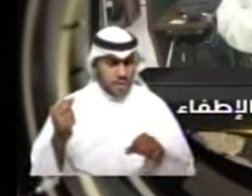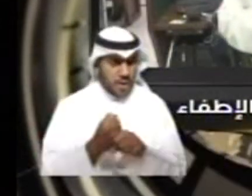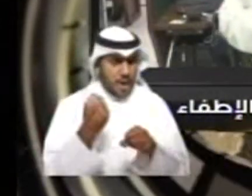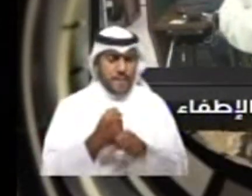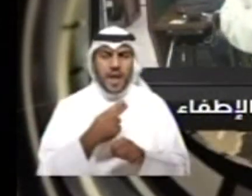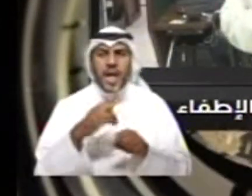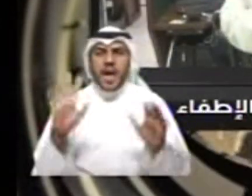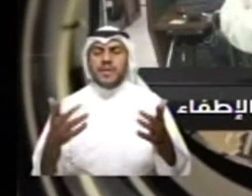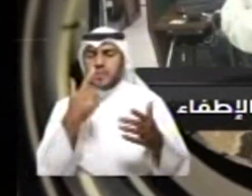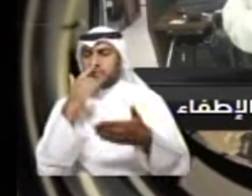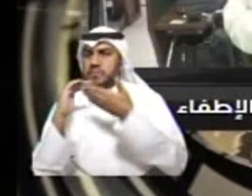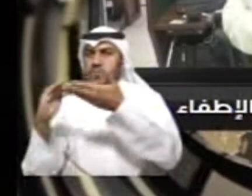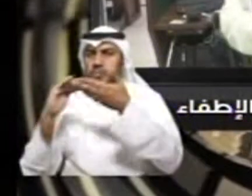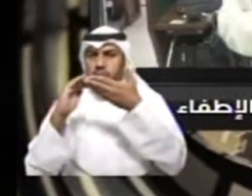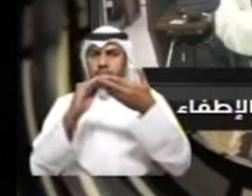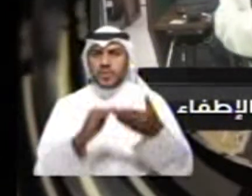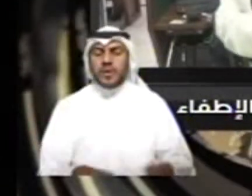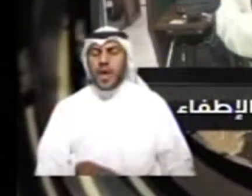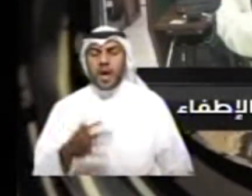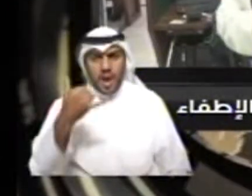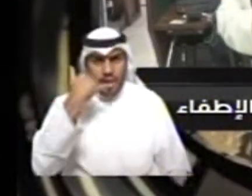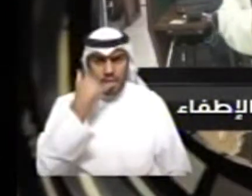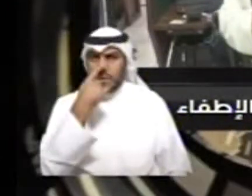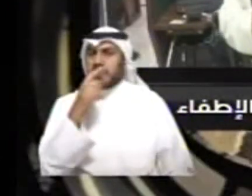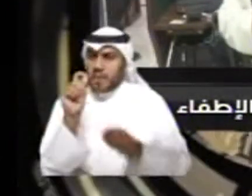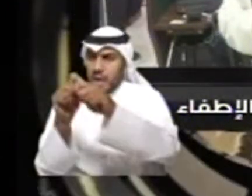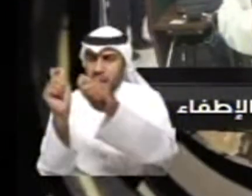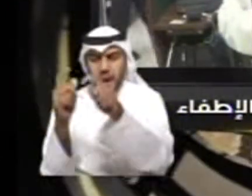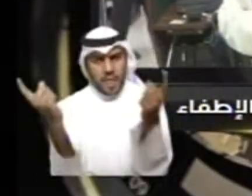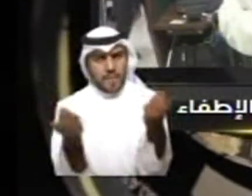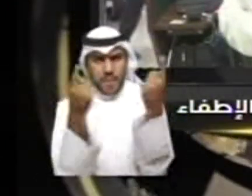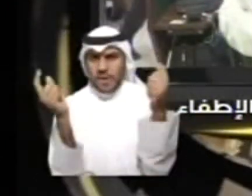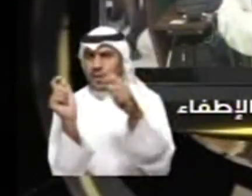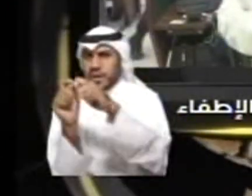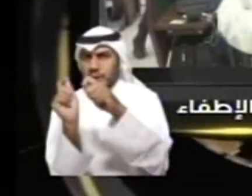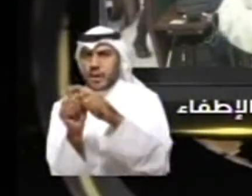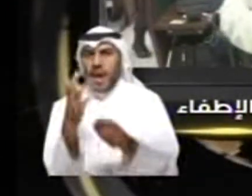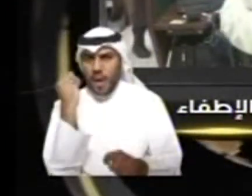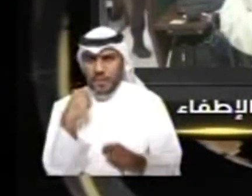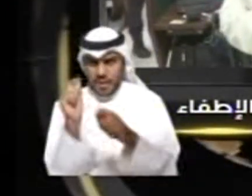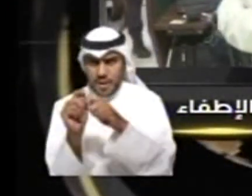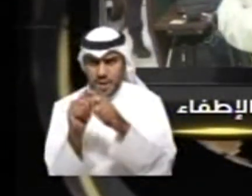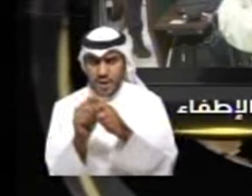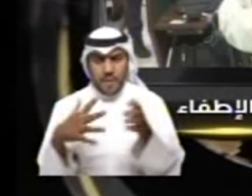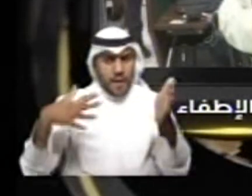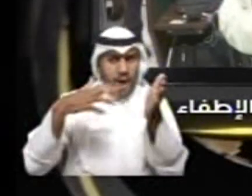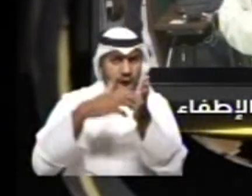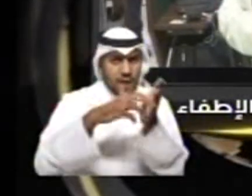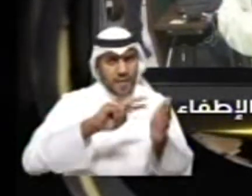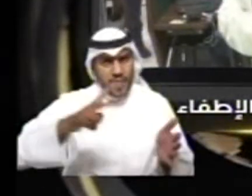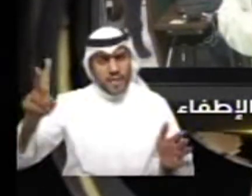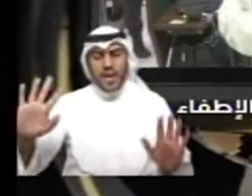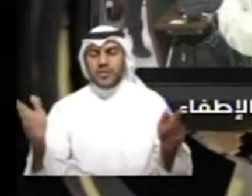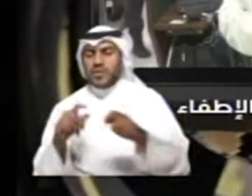وتقديم النصيحة للي يحبون يكون عندهم نصيحة. النصائح غير الحوادث. الله